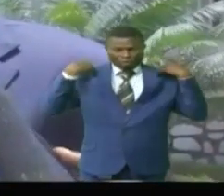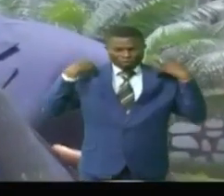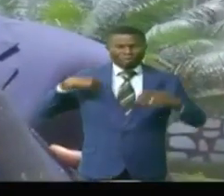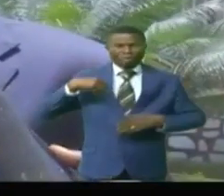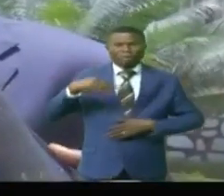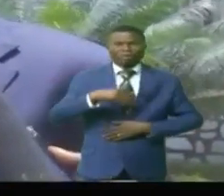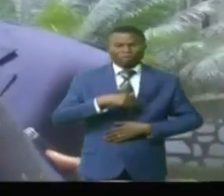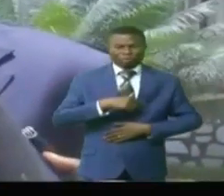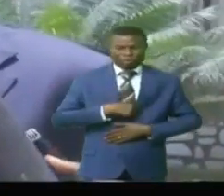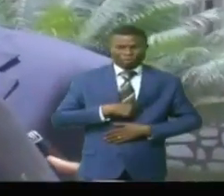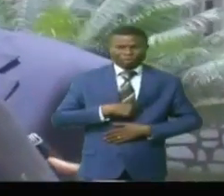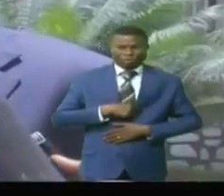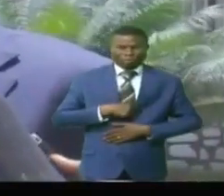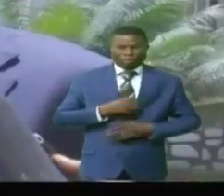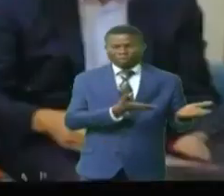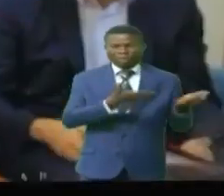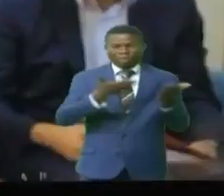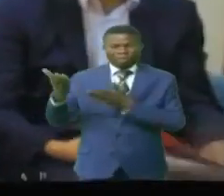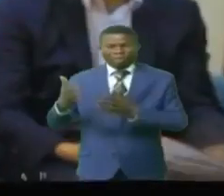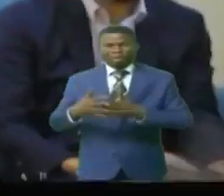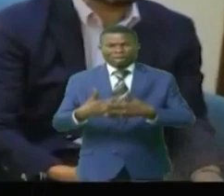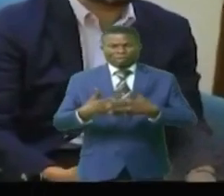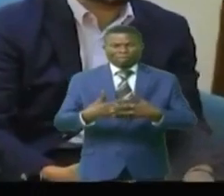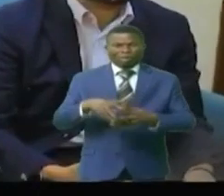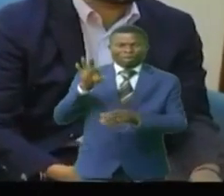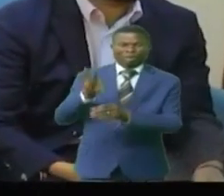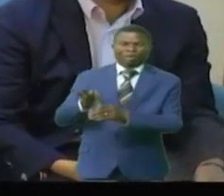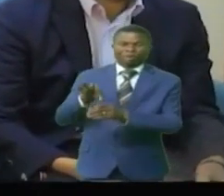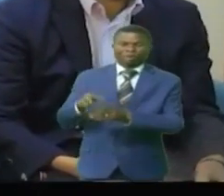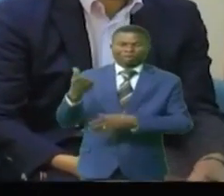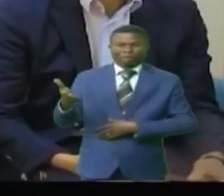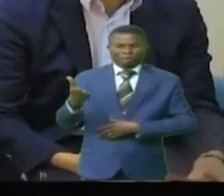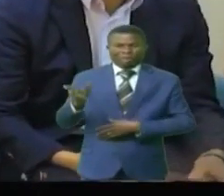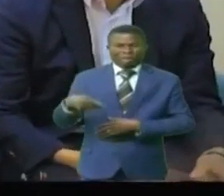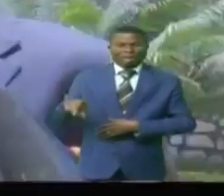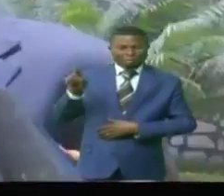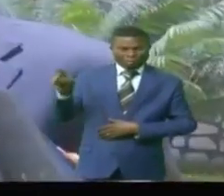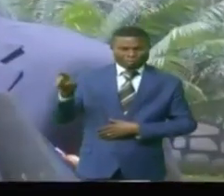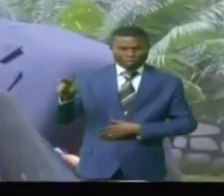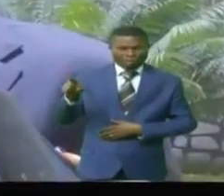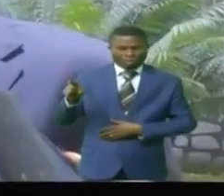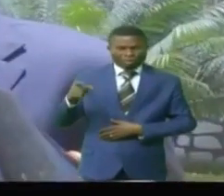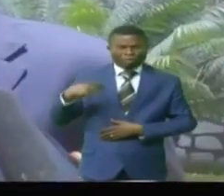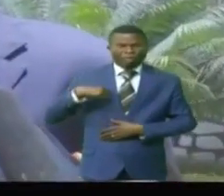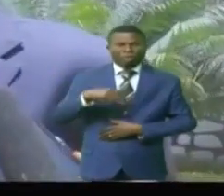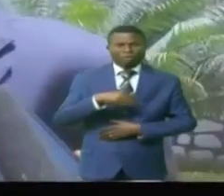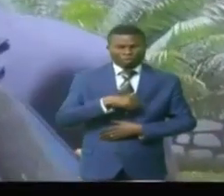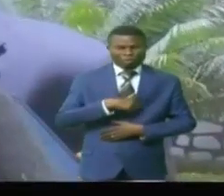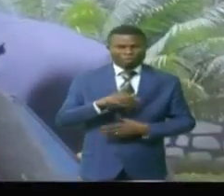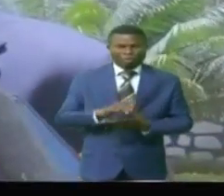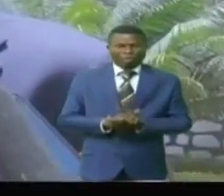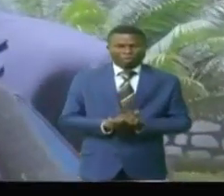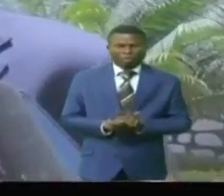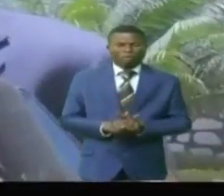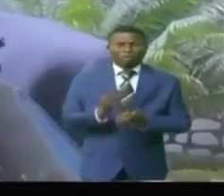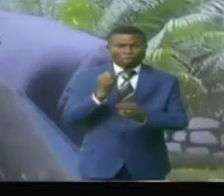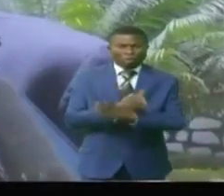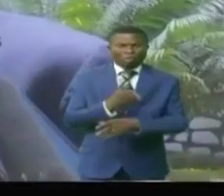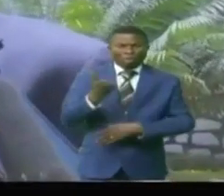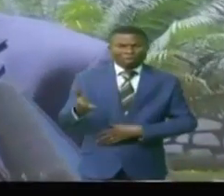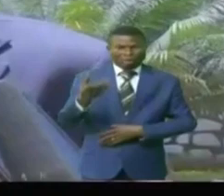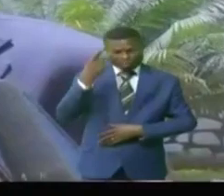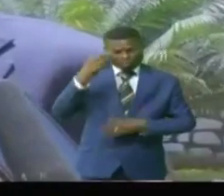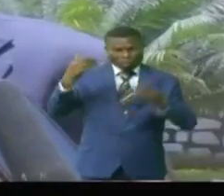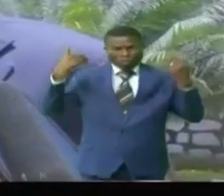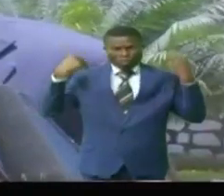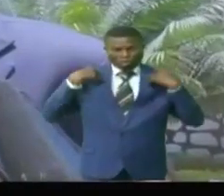déjà transporté le matériel électoral dans ces provinces-là. Et nous sommes entièrement à la disposition des